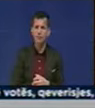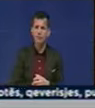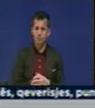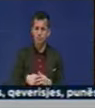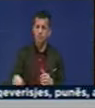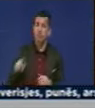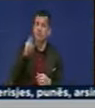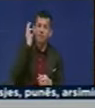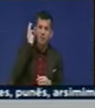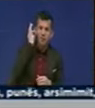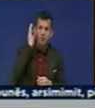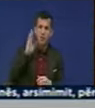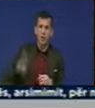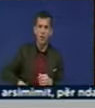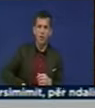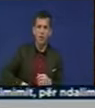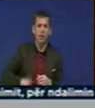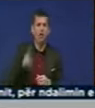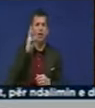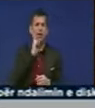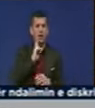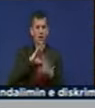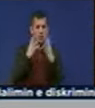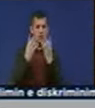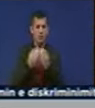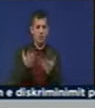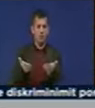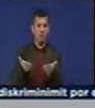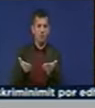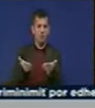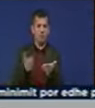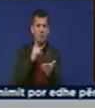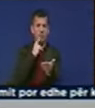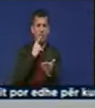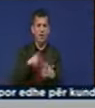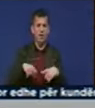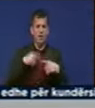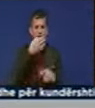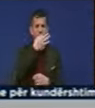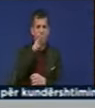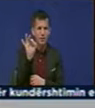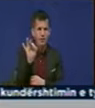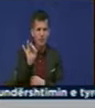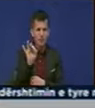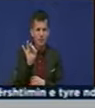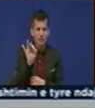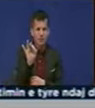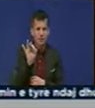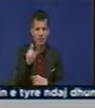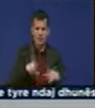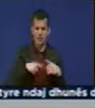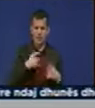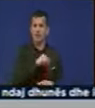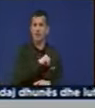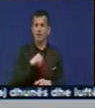femra, gruaja, nëna, është ajo qenje që jetës ia sjell më të bukurën, jetën vetë.